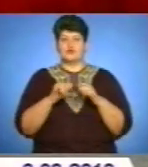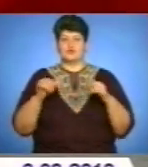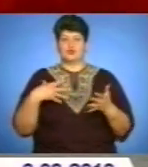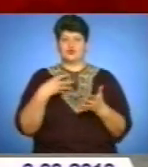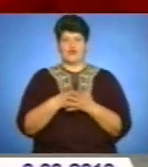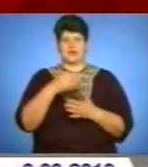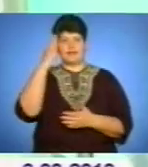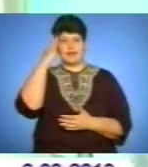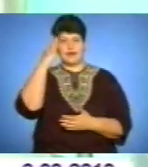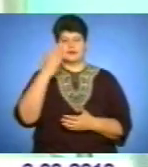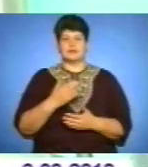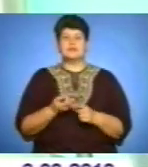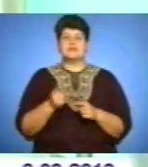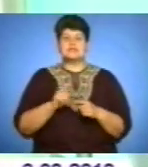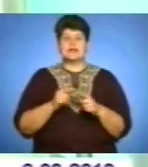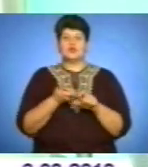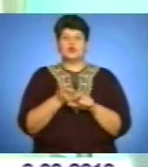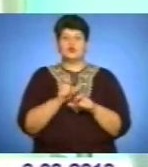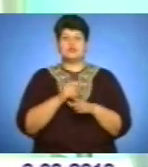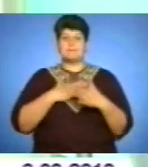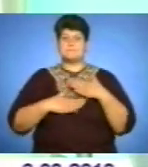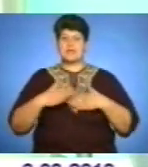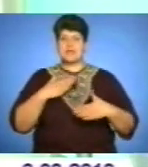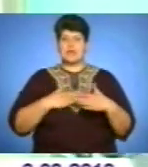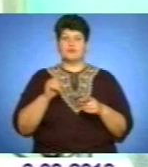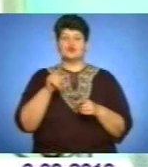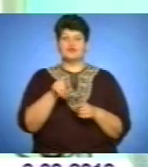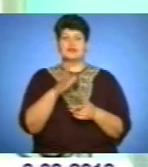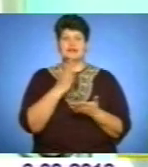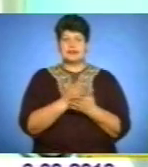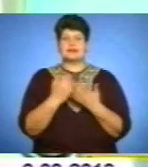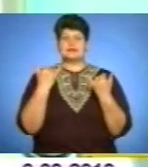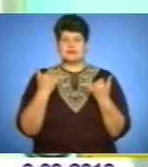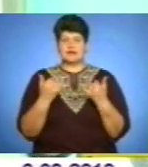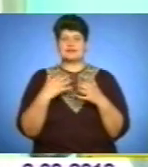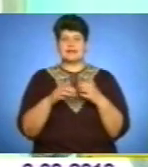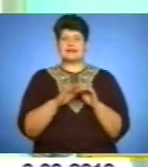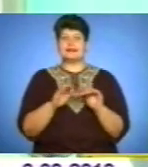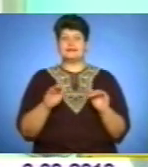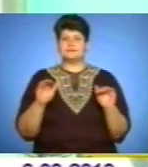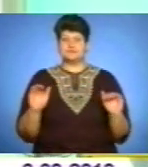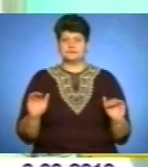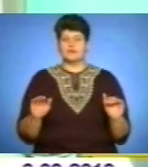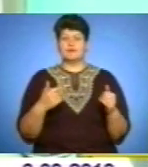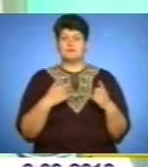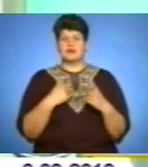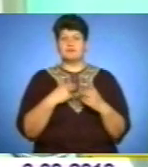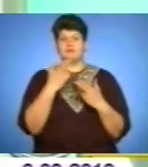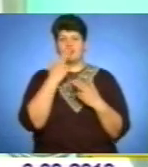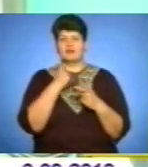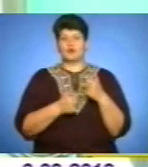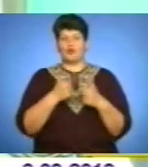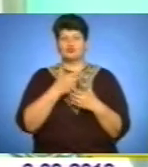талантів. Це дуже приємно, що він відбувається саме серед учнівської молоді, тому що ми звикли до конкурсів краси,